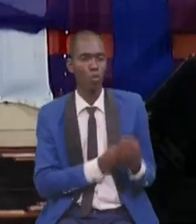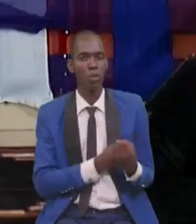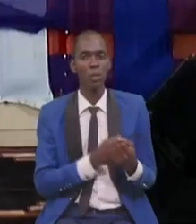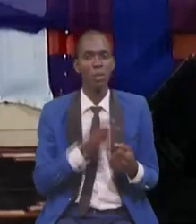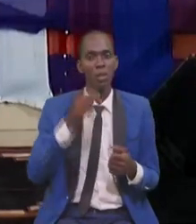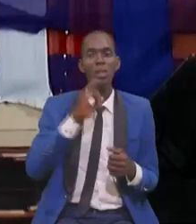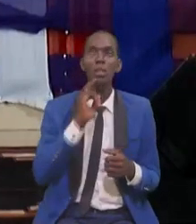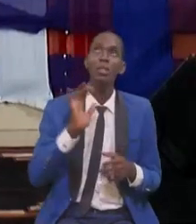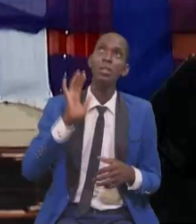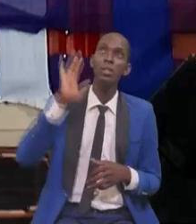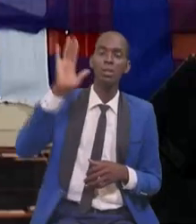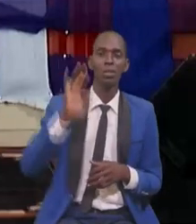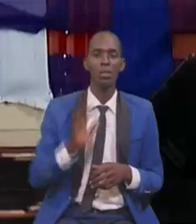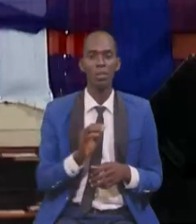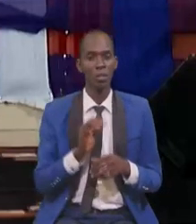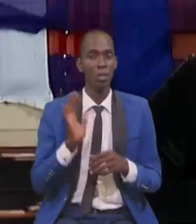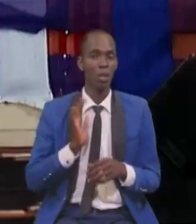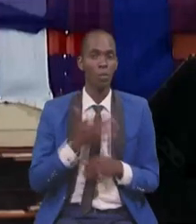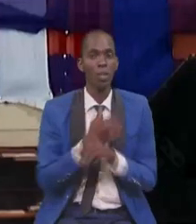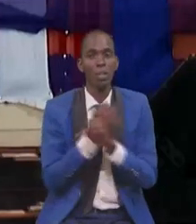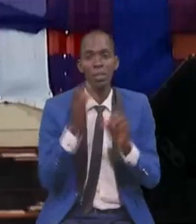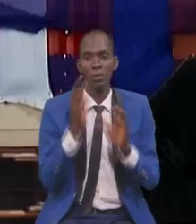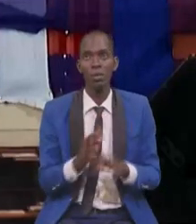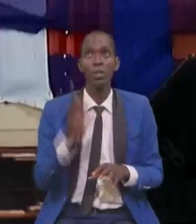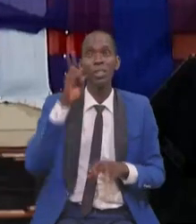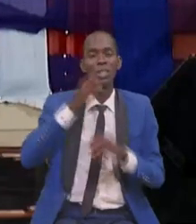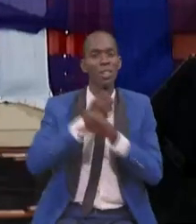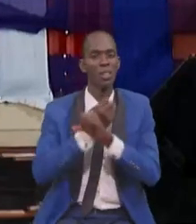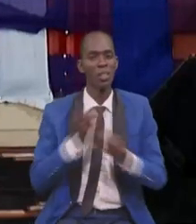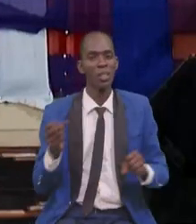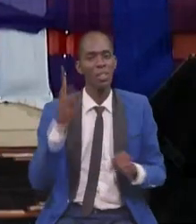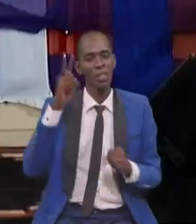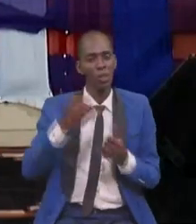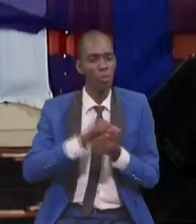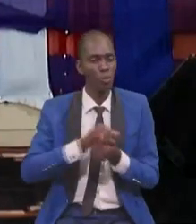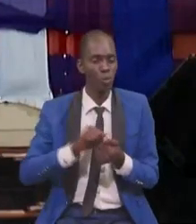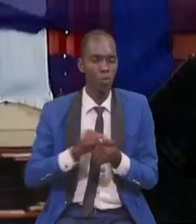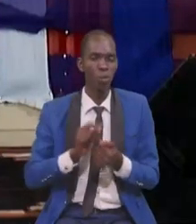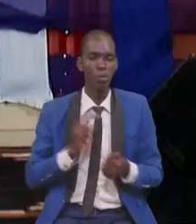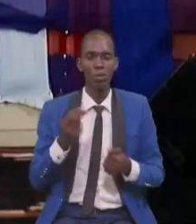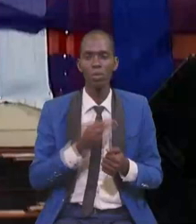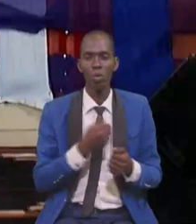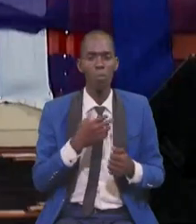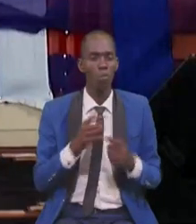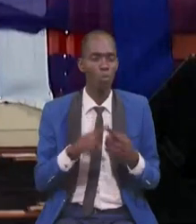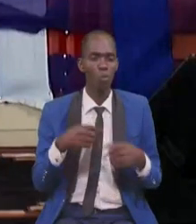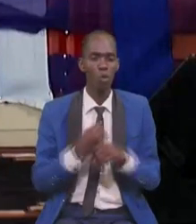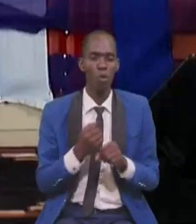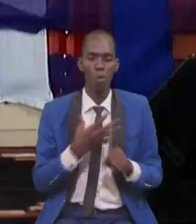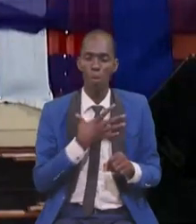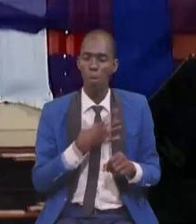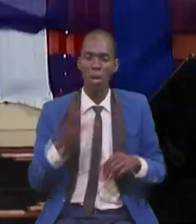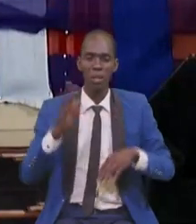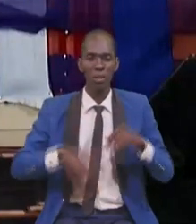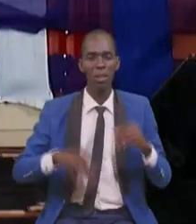Il sauve. Il pardonne. Il affranchit. Il lave plus blanc que la